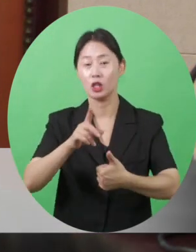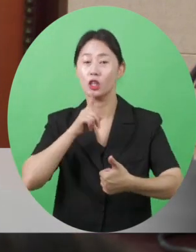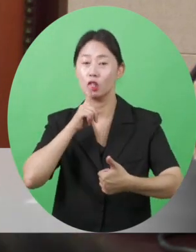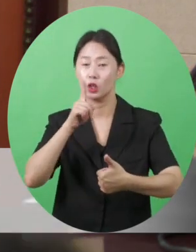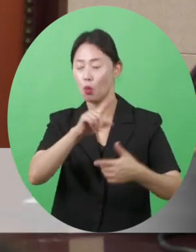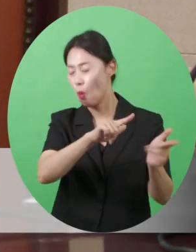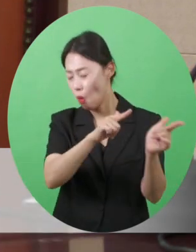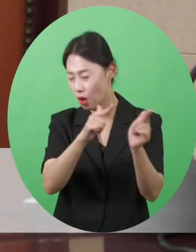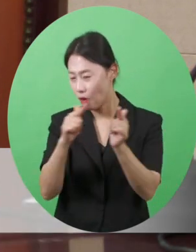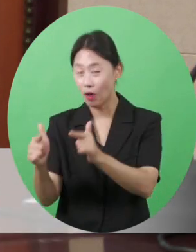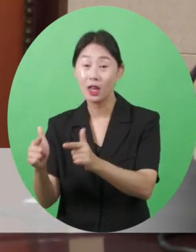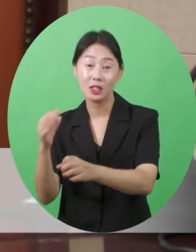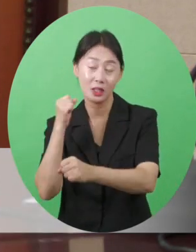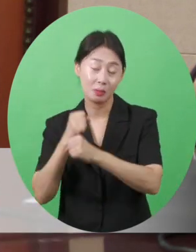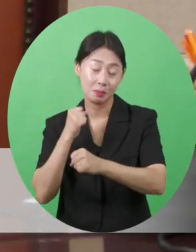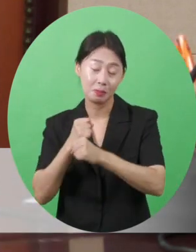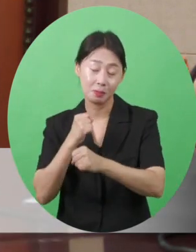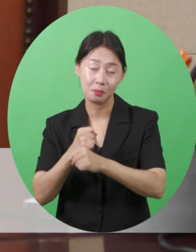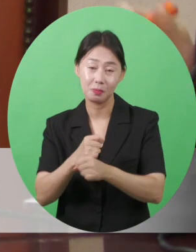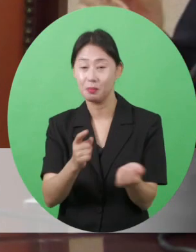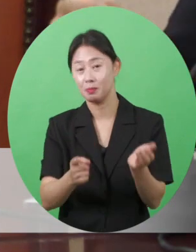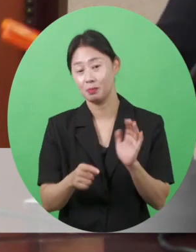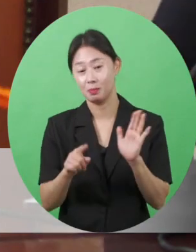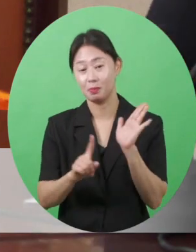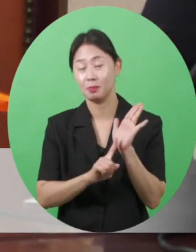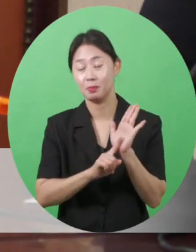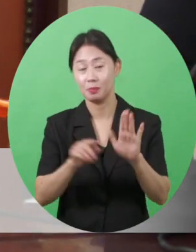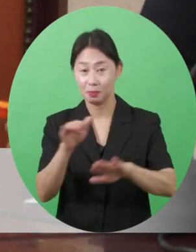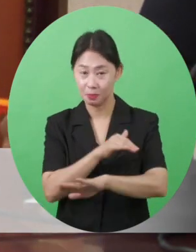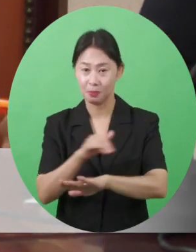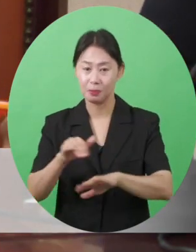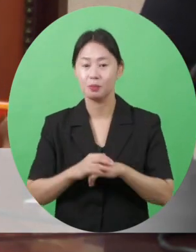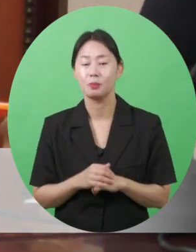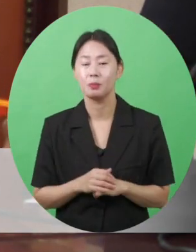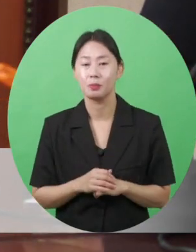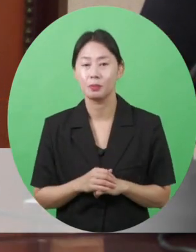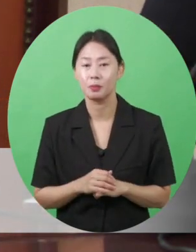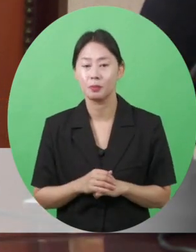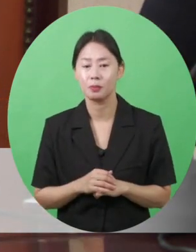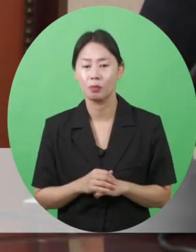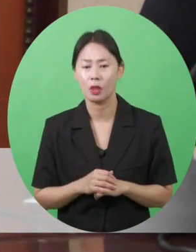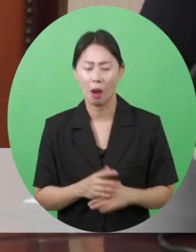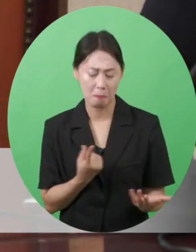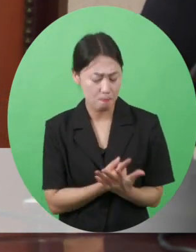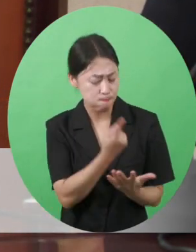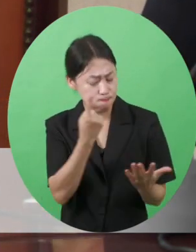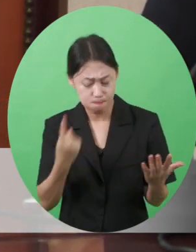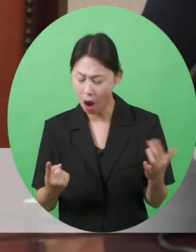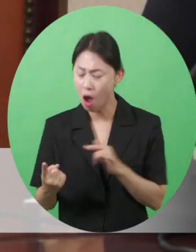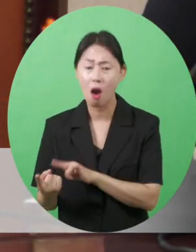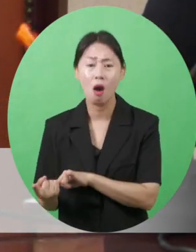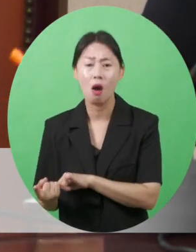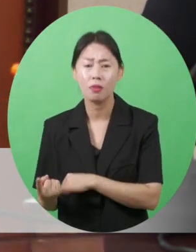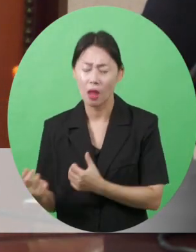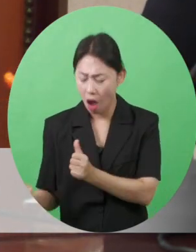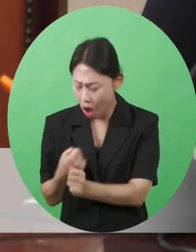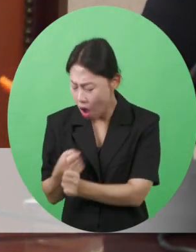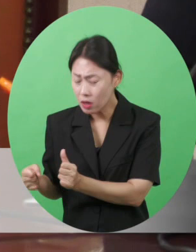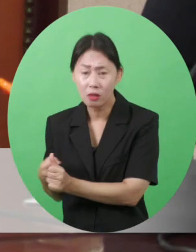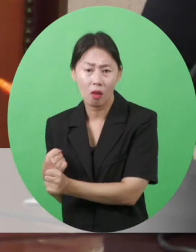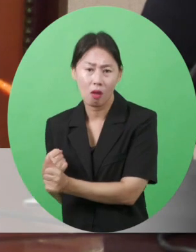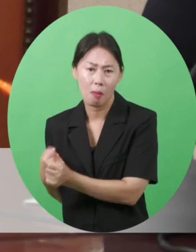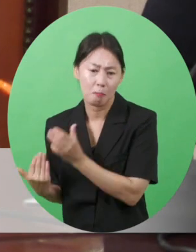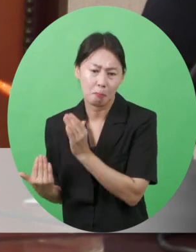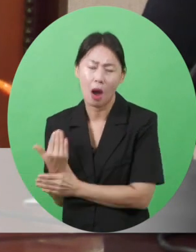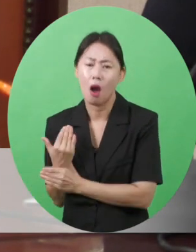신고 채널을 다양하게 해서 홍보도 많이 하겠습니다. 그래서 정말 소외된 곳에서 학대를 받고